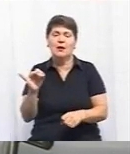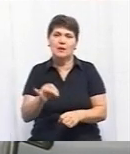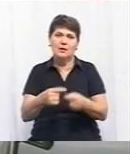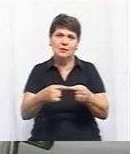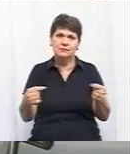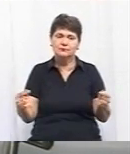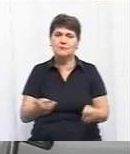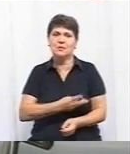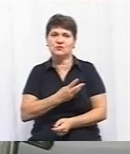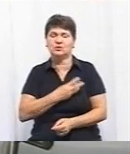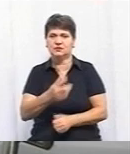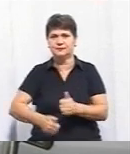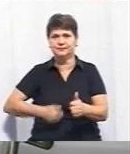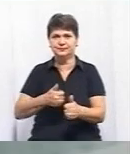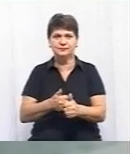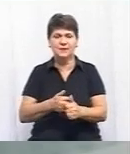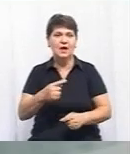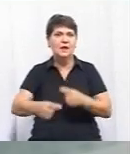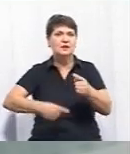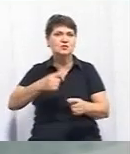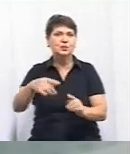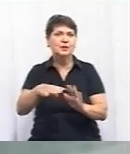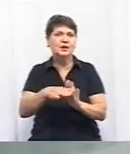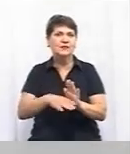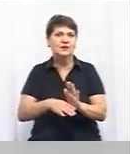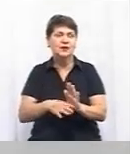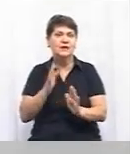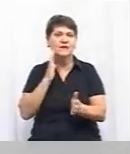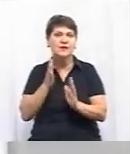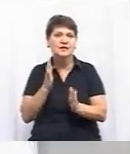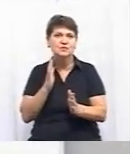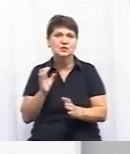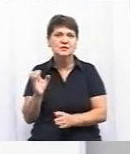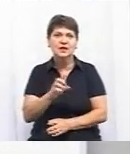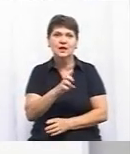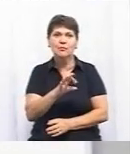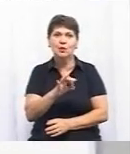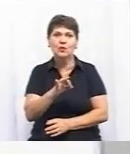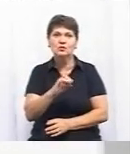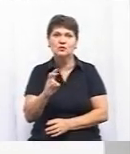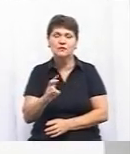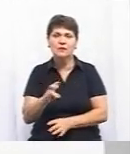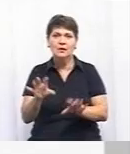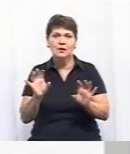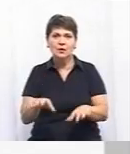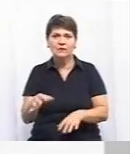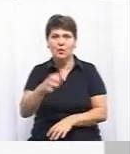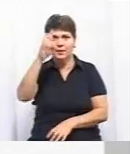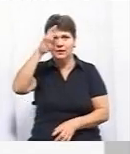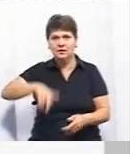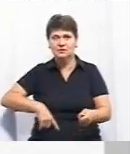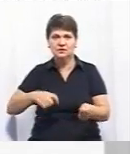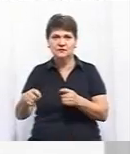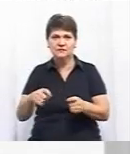приїздом його до них додому. Наступна інфографіка – це фейсбук-сторінка Сергій Борзов, голова Вінської облдержадміністрації, пост